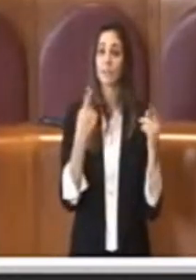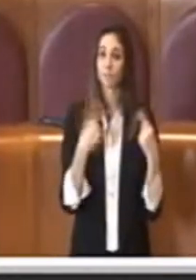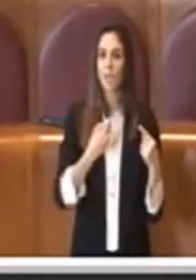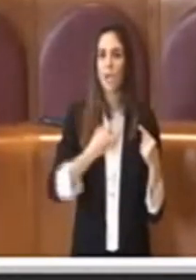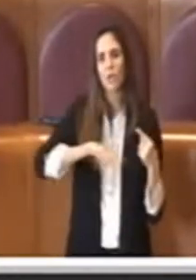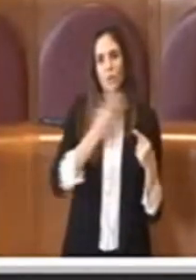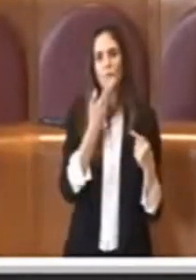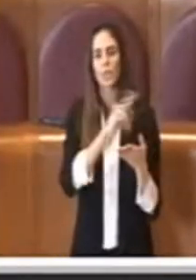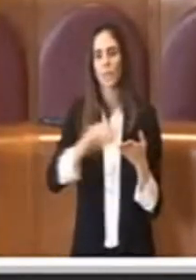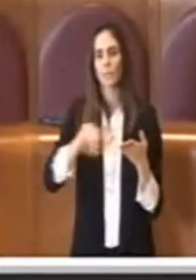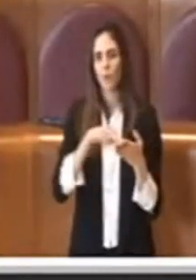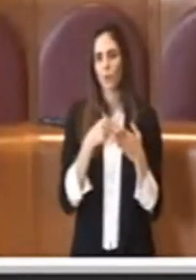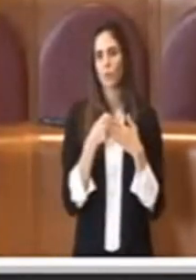presidente